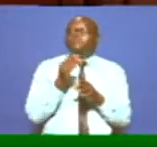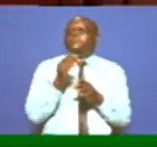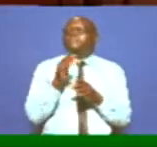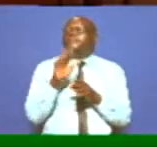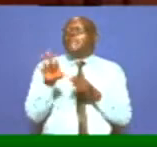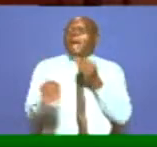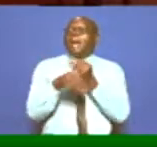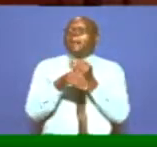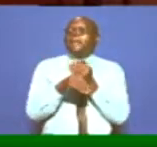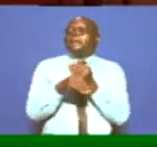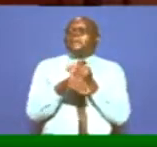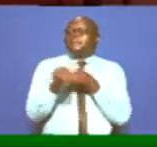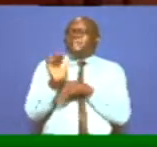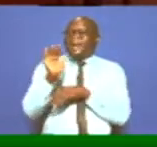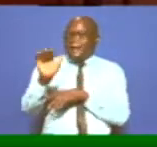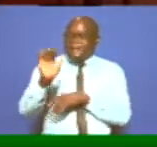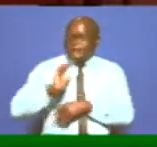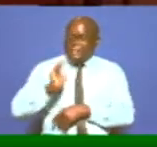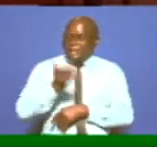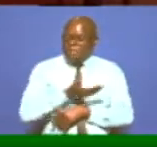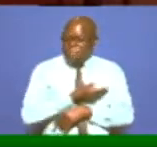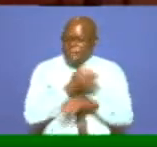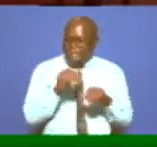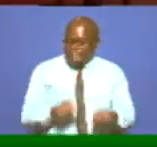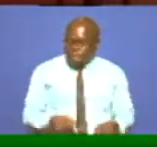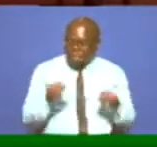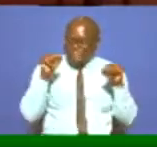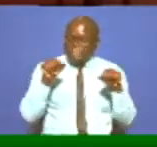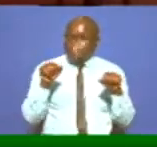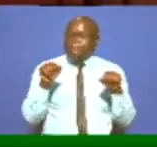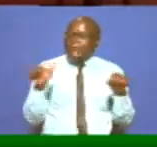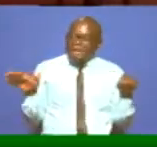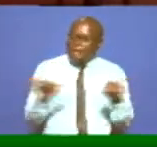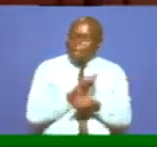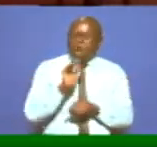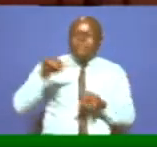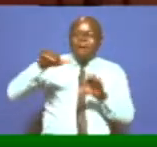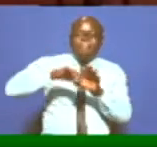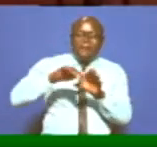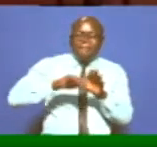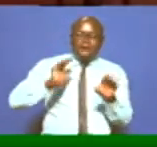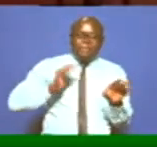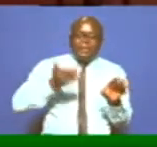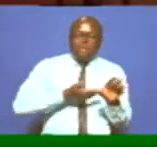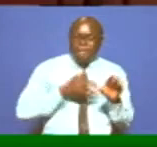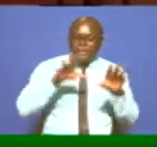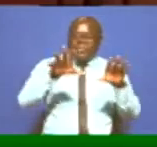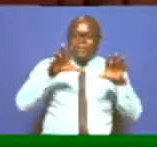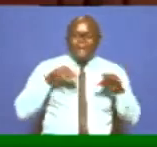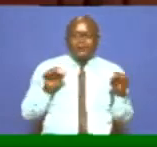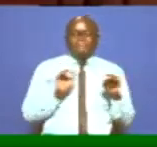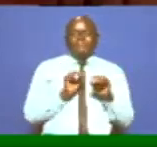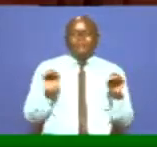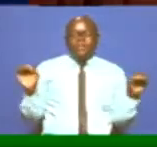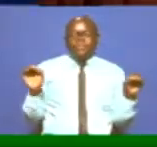Mimi ninataka kumuomba mwenyekiti na kamati kwa ujumla waitupilie mbali